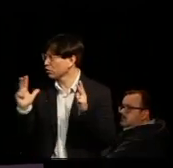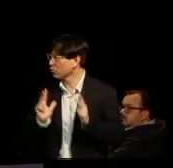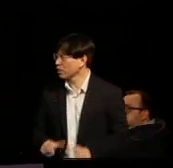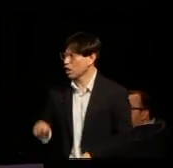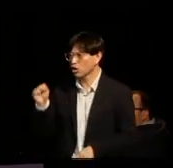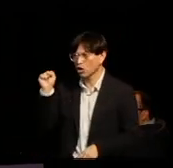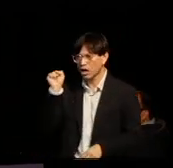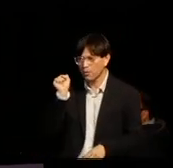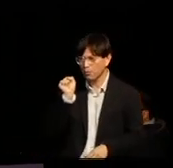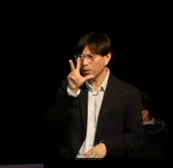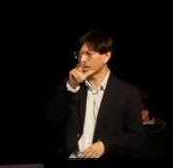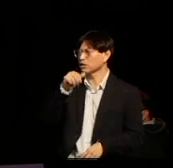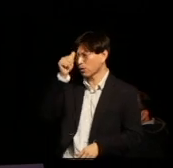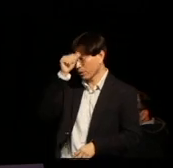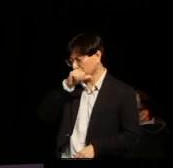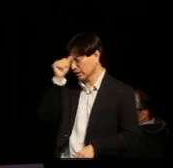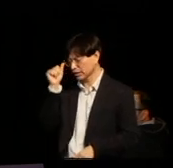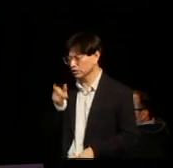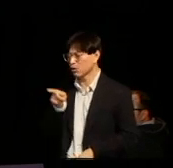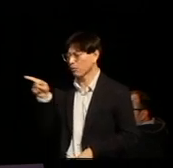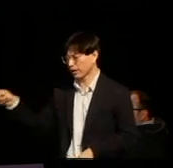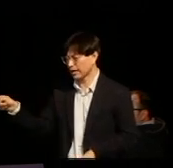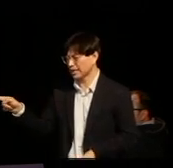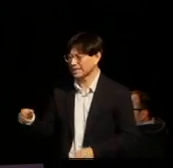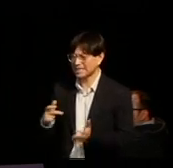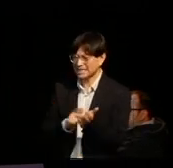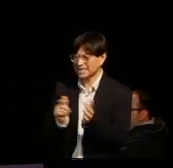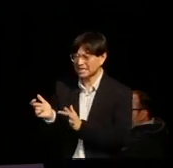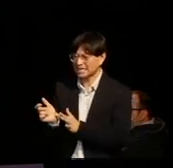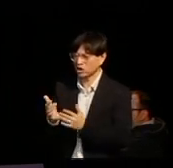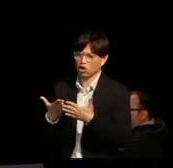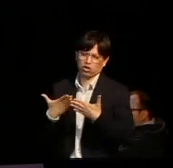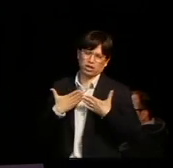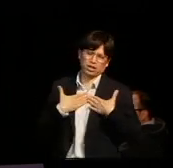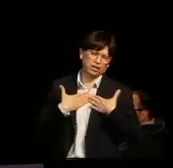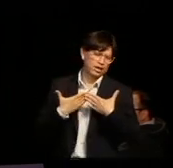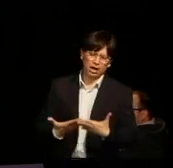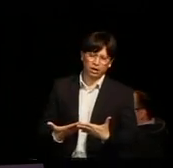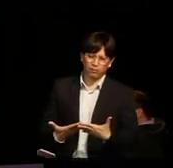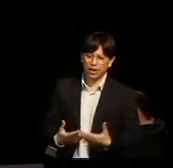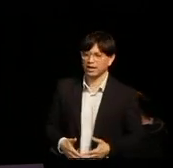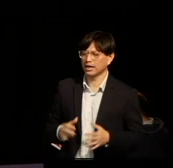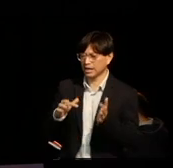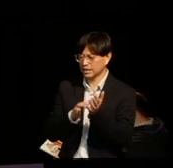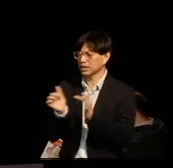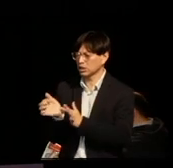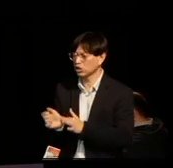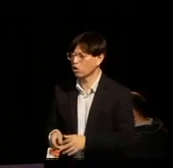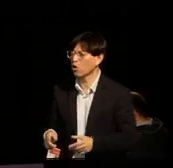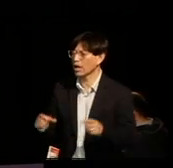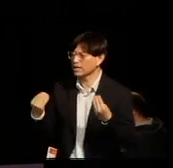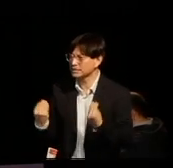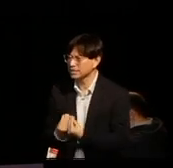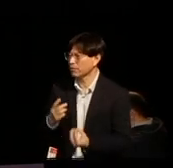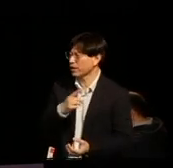annuncio di Cristo per lei non era solamente Dio ti ama Dio è con te Dio è presente nella tua vita